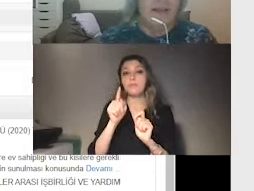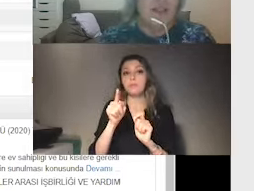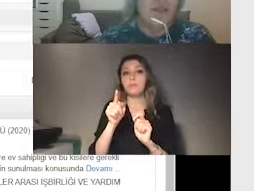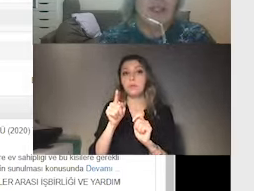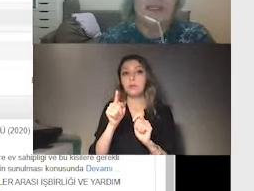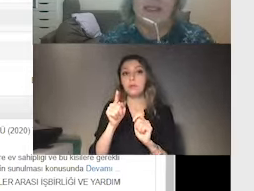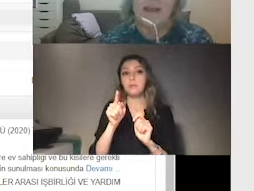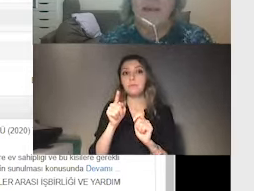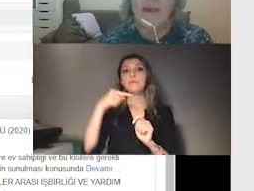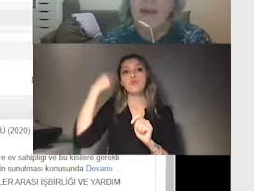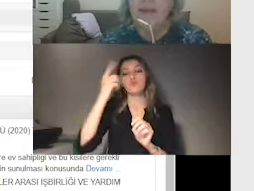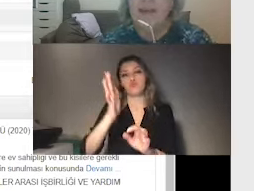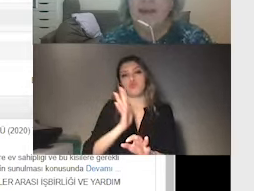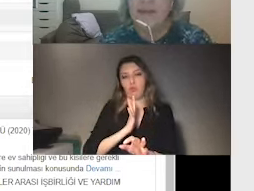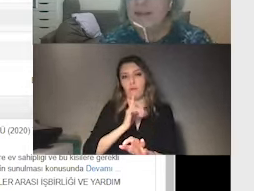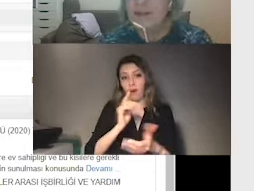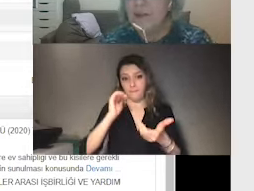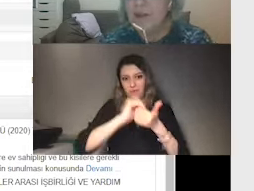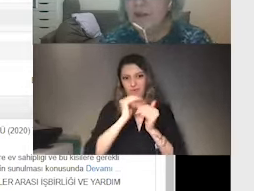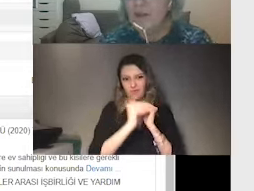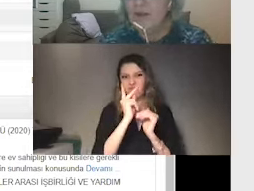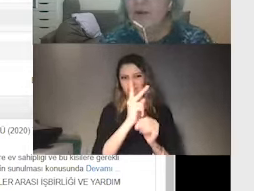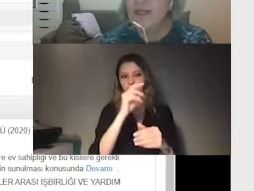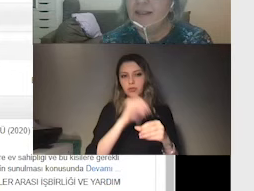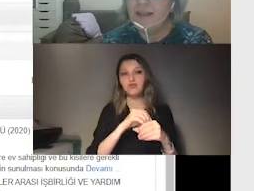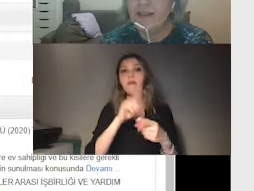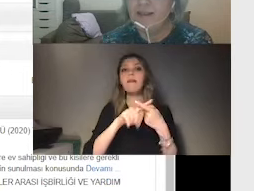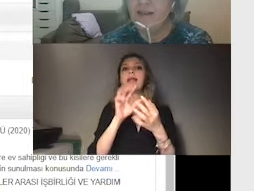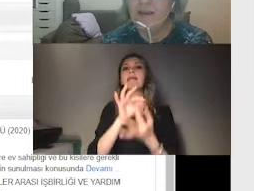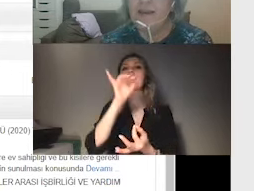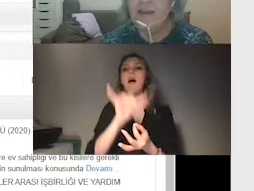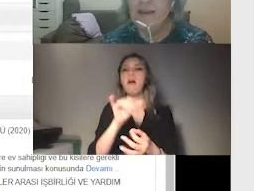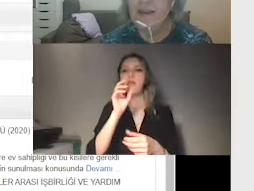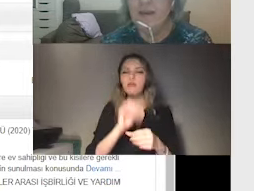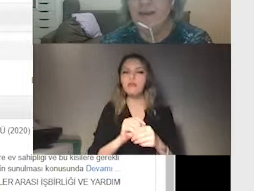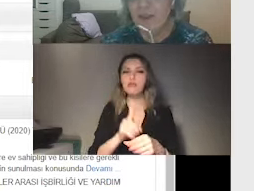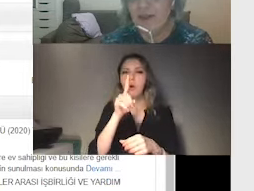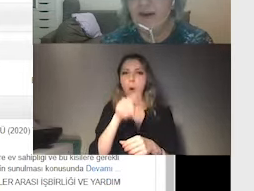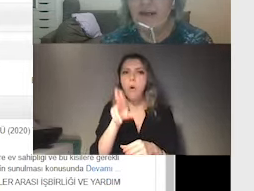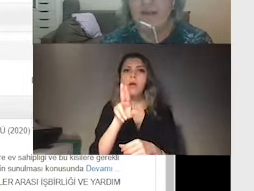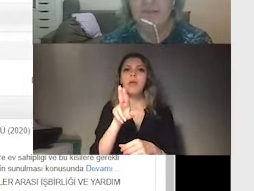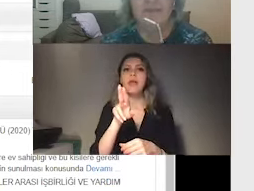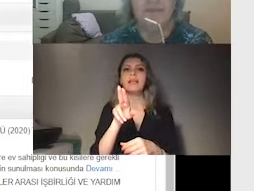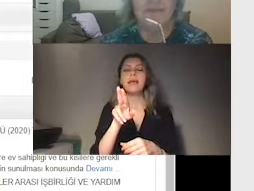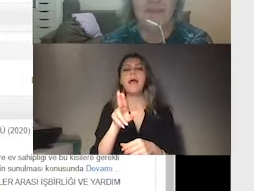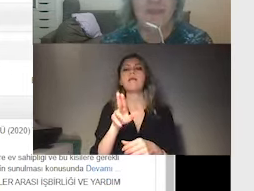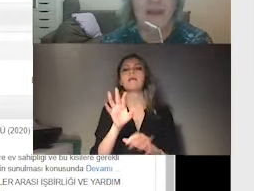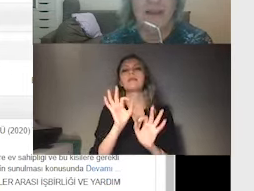yaklaşım içerisinde ve insan hakları, biliyorum 17 tane şey var,